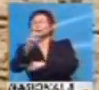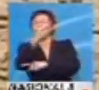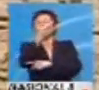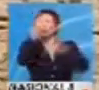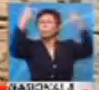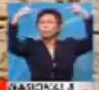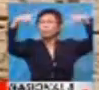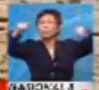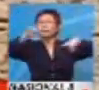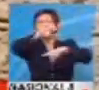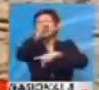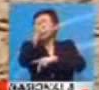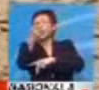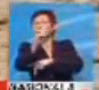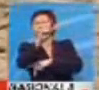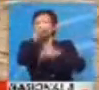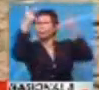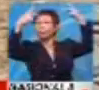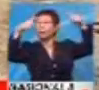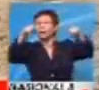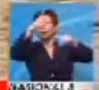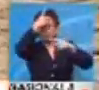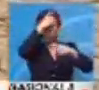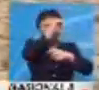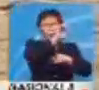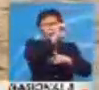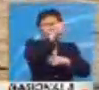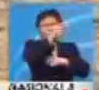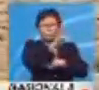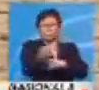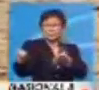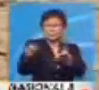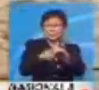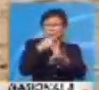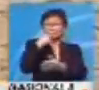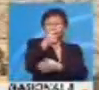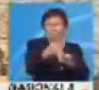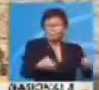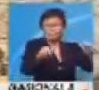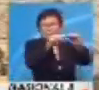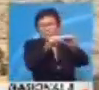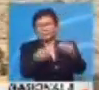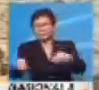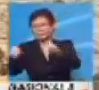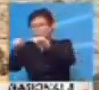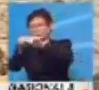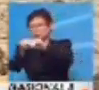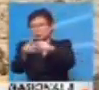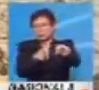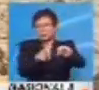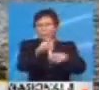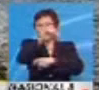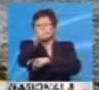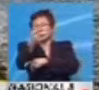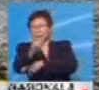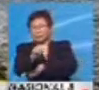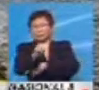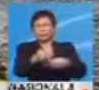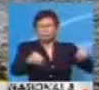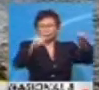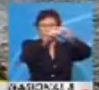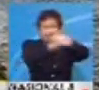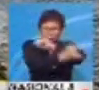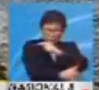pengarah jabatan kemajuan Islam Malaysia Jatim dan Mustafa dalam satu kenyataan meminta masjid-masjid utama di bawah kelolaan jakem yaitu Masjid